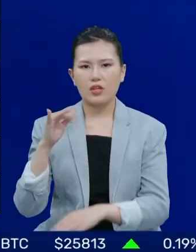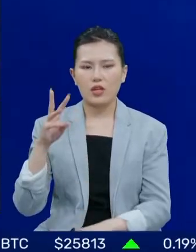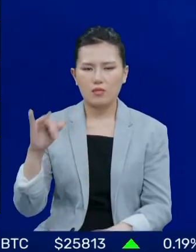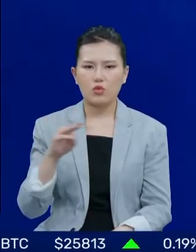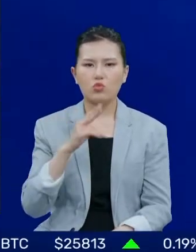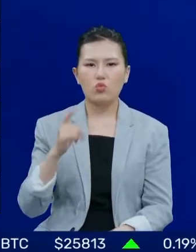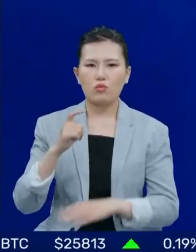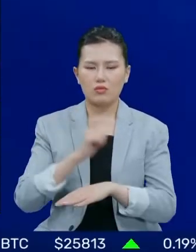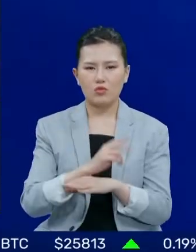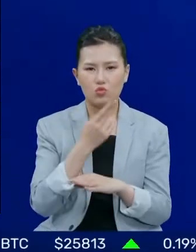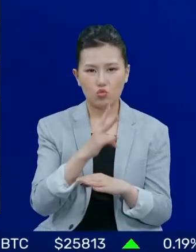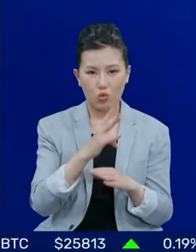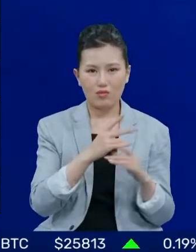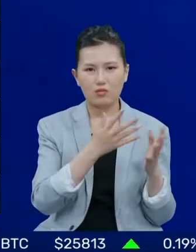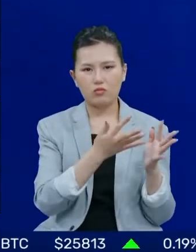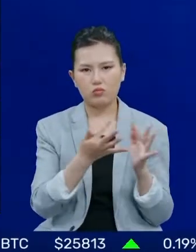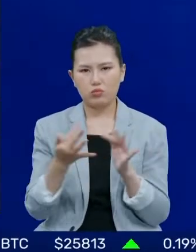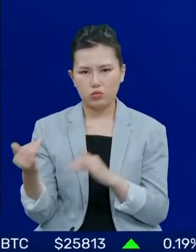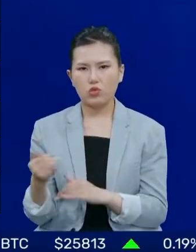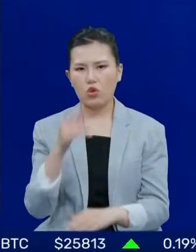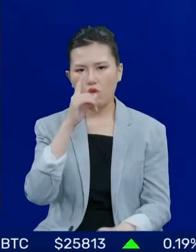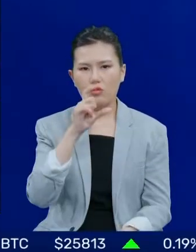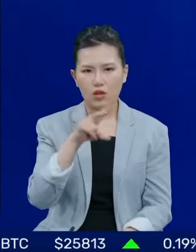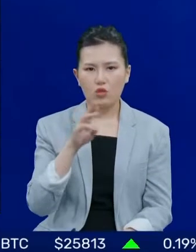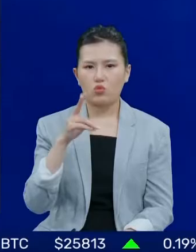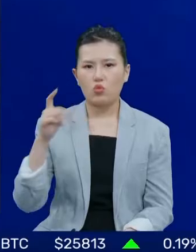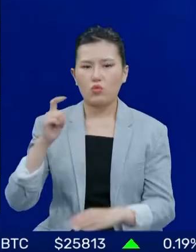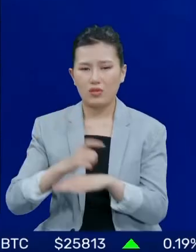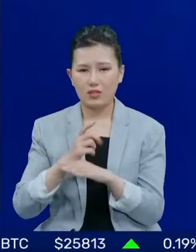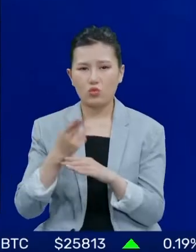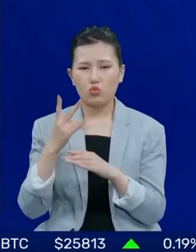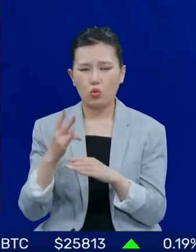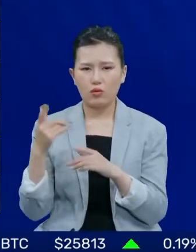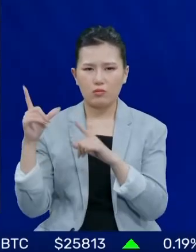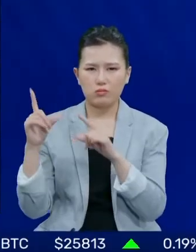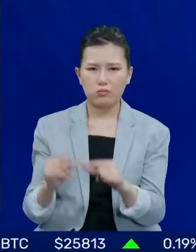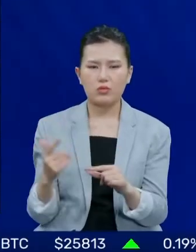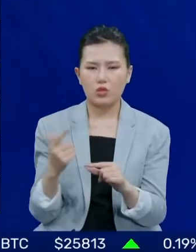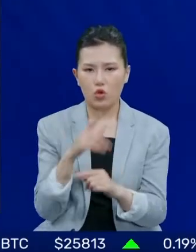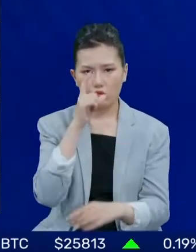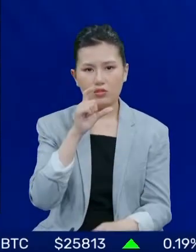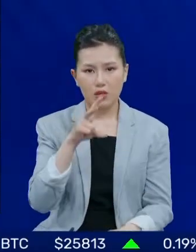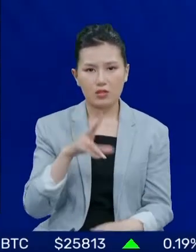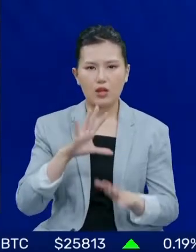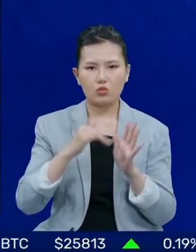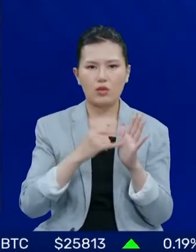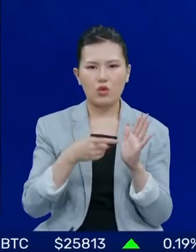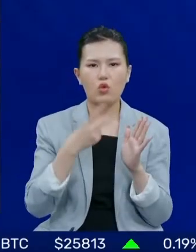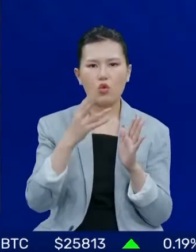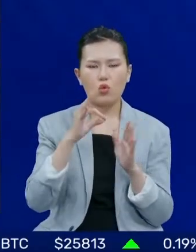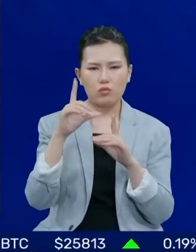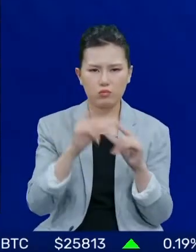гүйцэтгэлийн хувь буурчээ. Энэ дундаас орос хэл, түүхийн хичээлийн гүйцэтгэл хамгийн их хувиар буурсан байна. Тодорхойлбол орос гэл 16.2%-аар